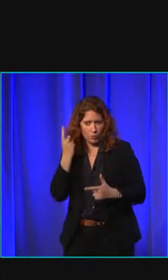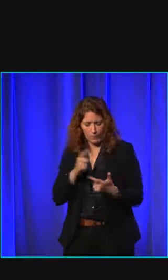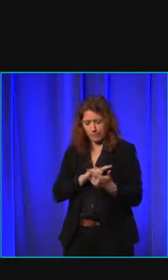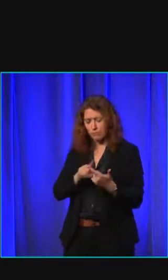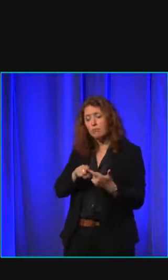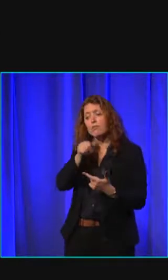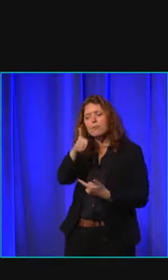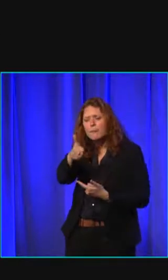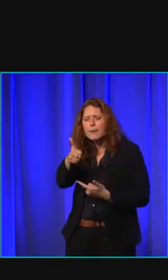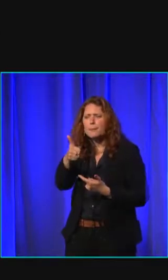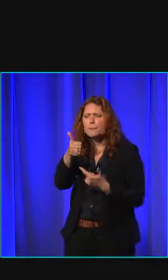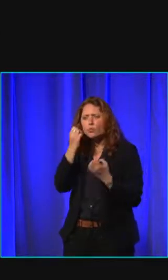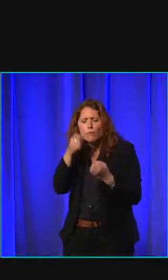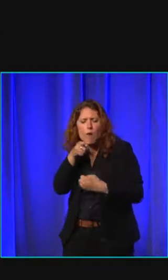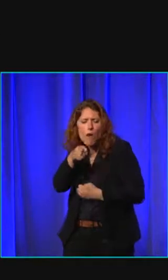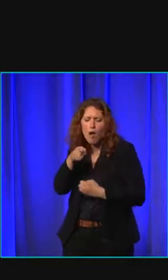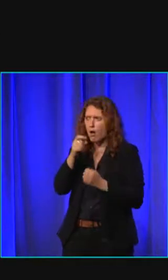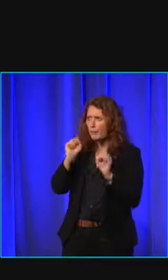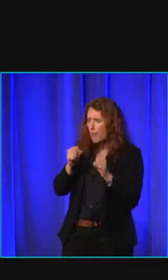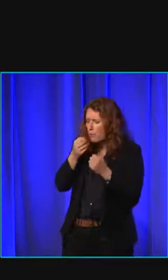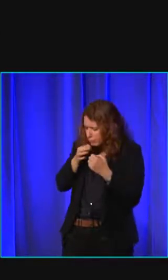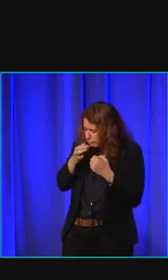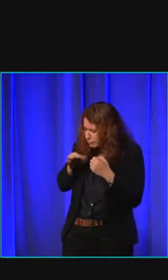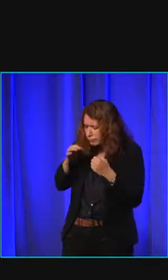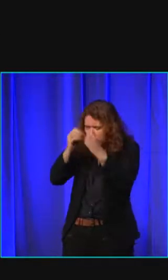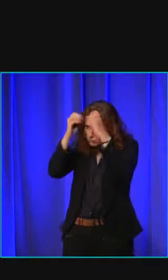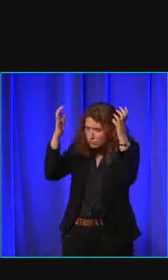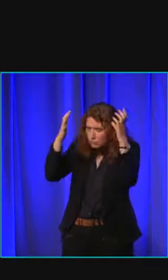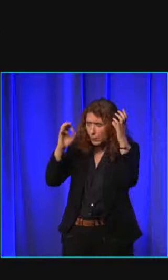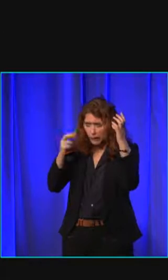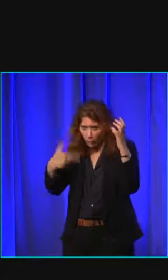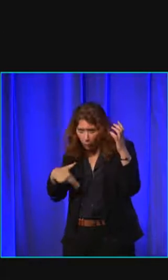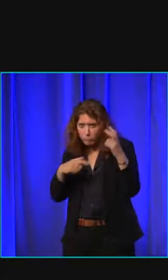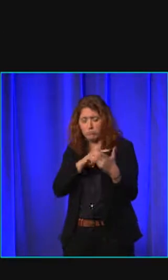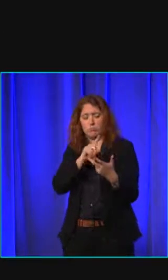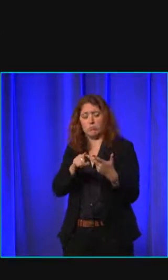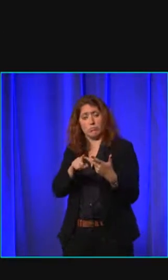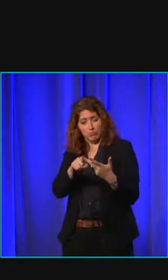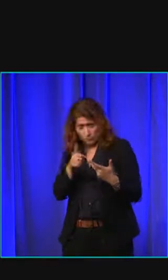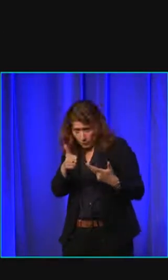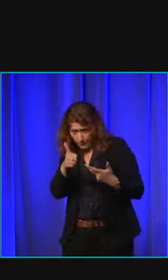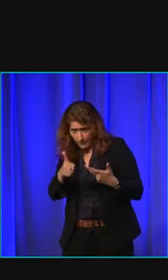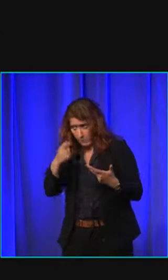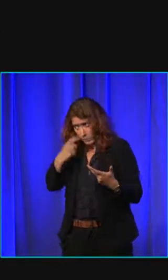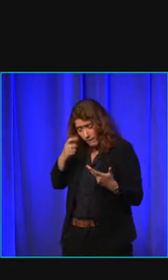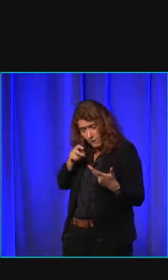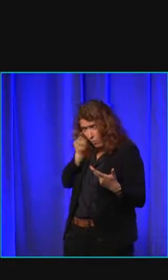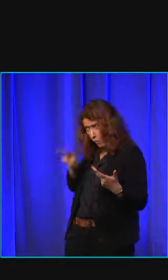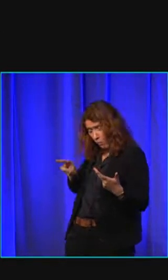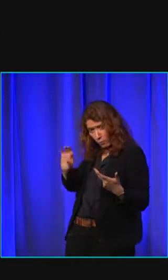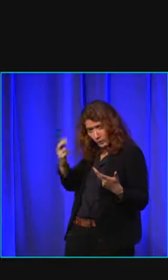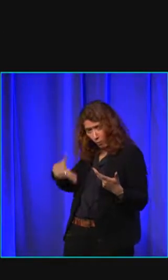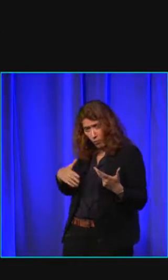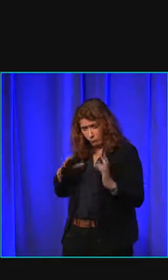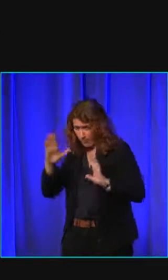se parle souvent dans sa tête pour réciter sa routine? Est-ce qu'il fait de l'observation? Et est-ce qu'il fait du mime? Et